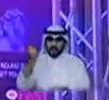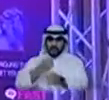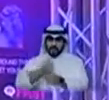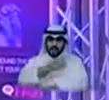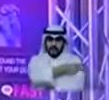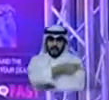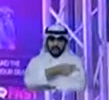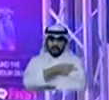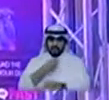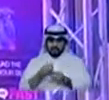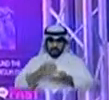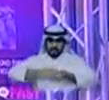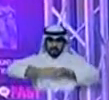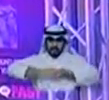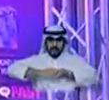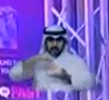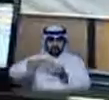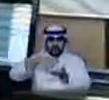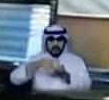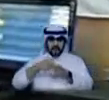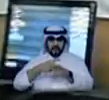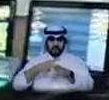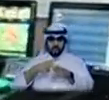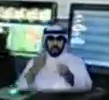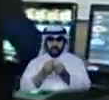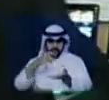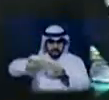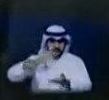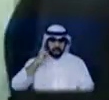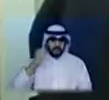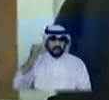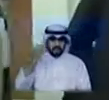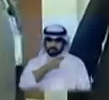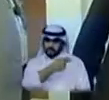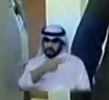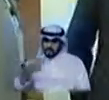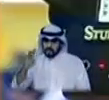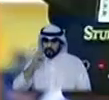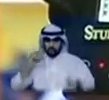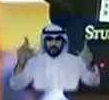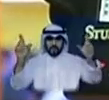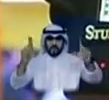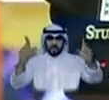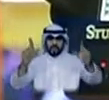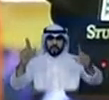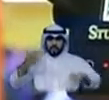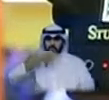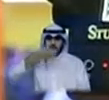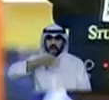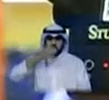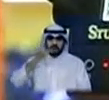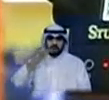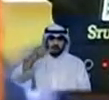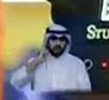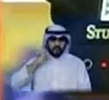العربية والشبكات التلفزيونية والإذاعية الخاصة في الوطن العربي والمحطات الأجنبية الناطقة باللغة العربية،